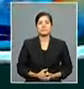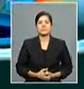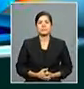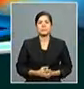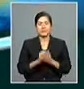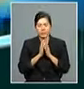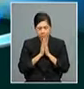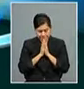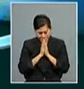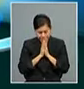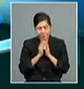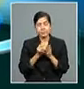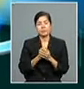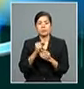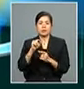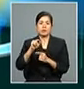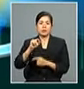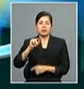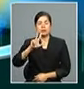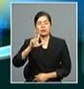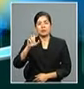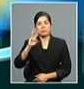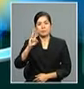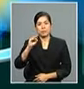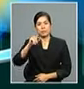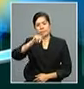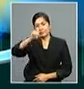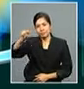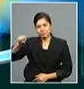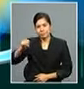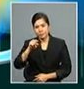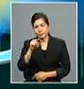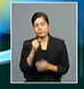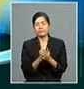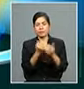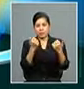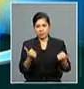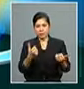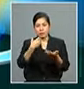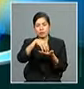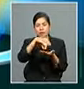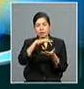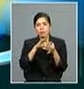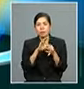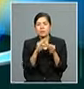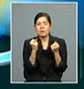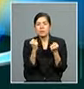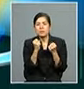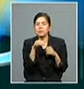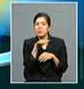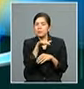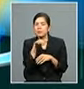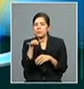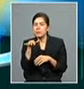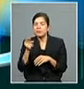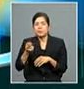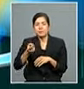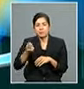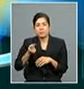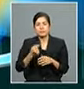สวัสดีครับนี่คือทีวี360องศากับผมธนินทร์วัฒน์พัฒนวิรุฬครับนอกจากเรื่องของความหนาวเย็นที่ทรงๆนะครับมีผลกระทบจากความหนาวเย็นให้ชม